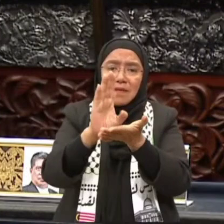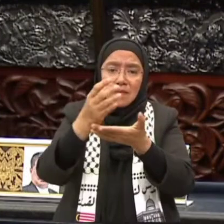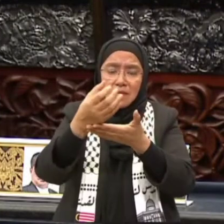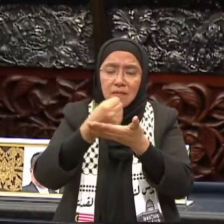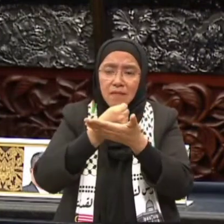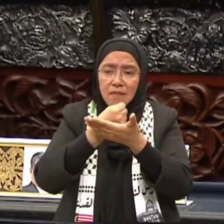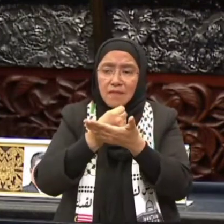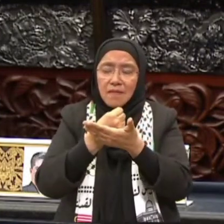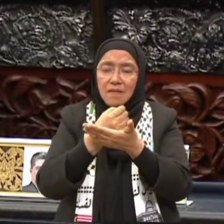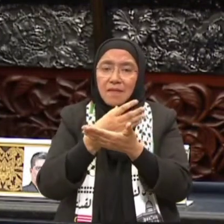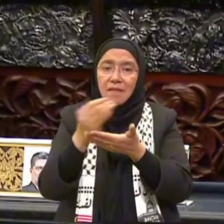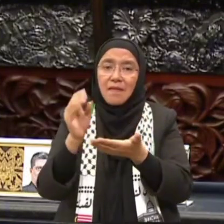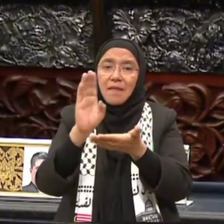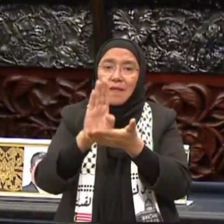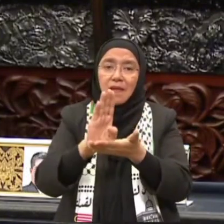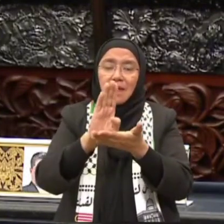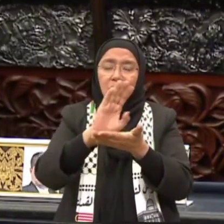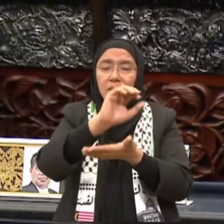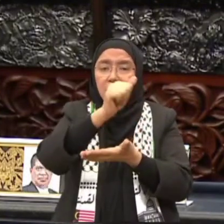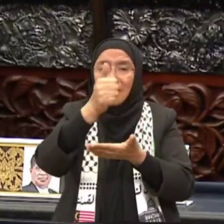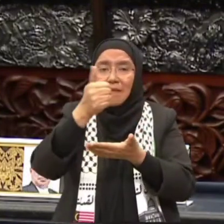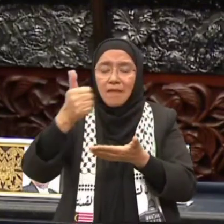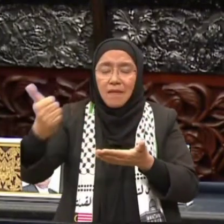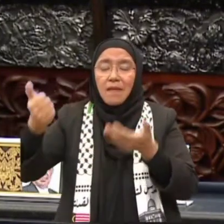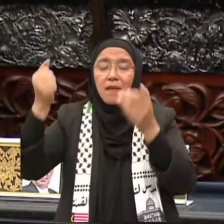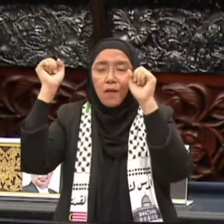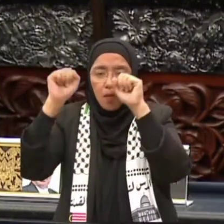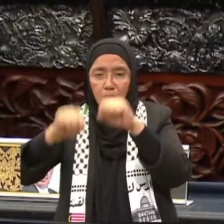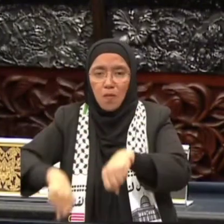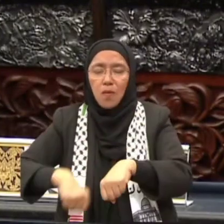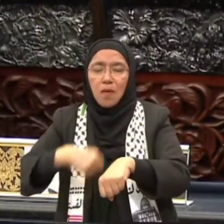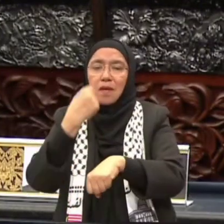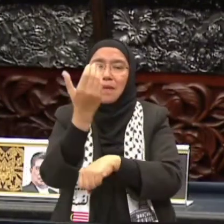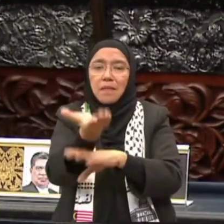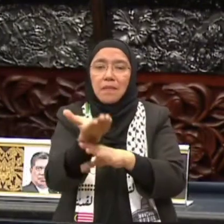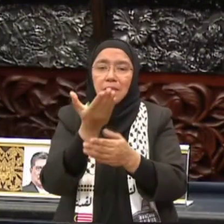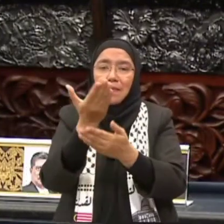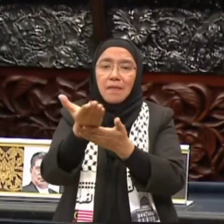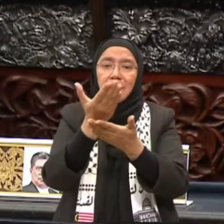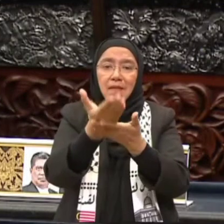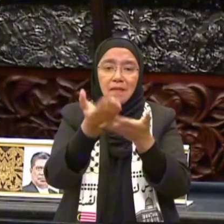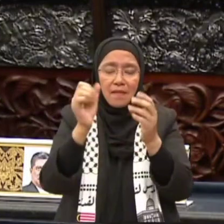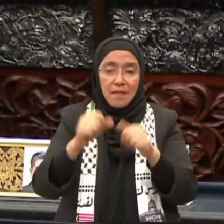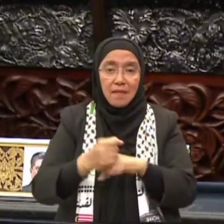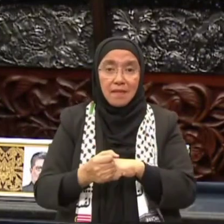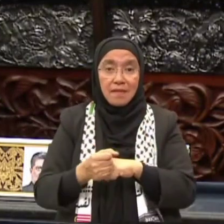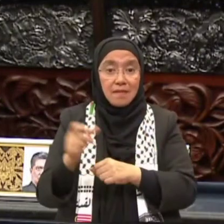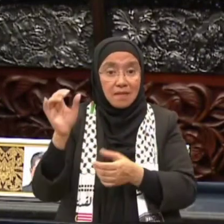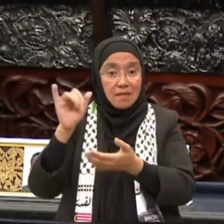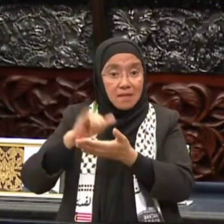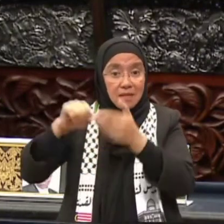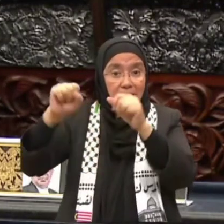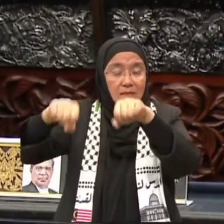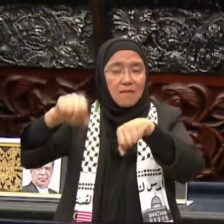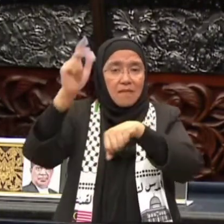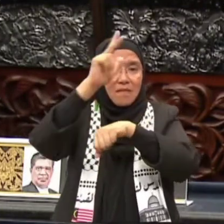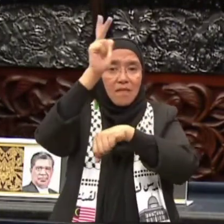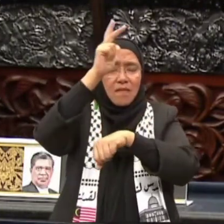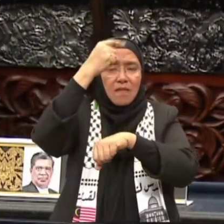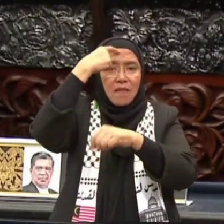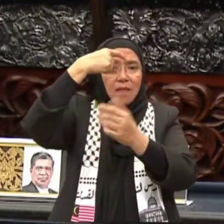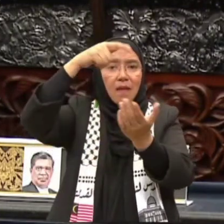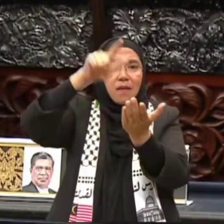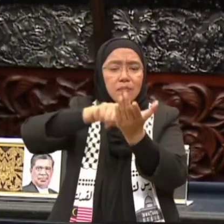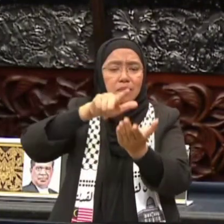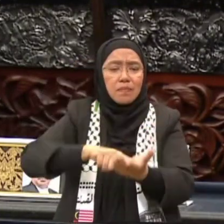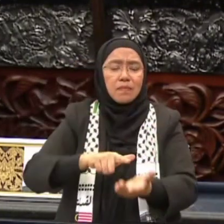dan juga bantuan-bantuan lain yang boleh dipohon. Dan itu akan membolehkan kerajaan melaporkan dengan